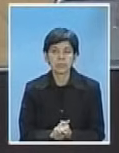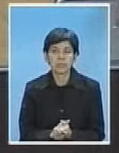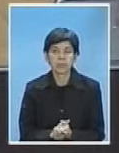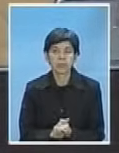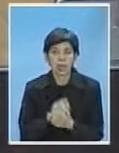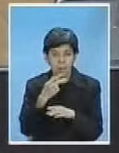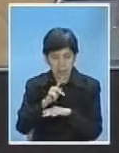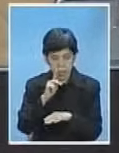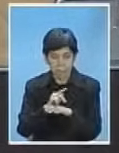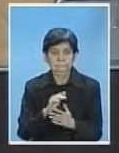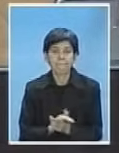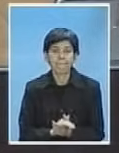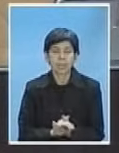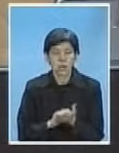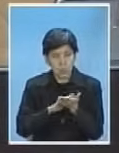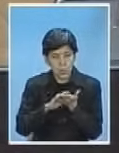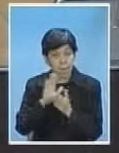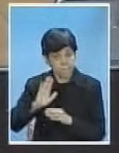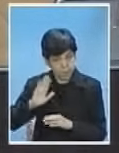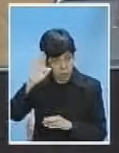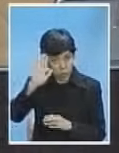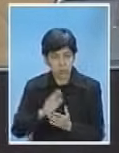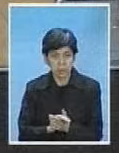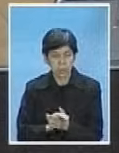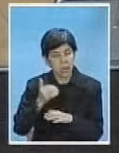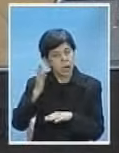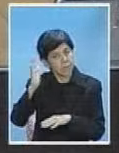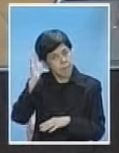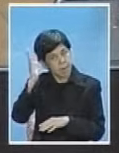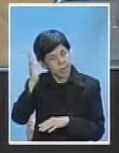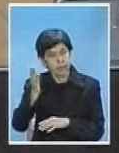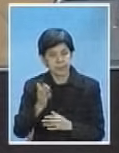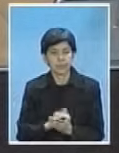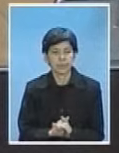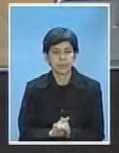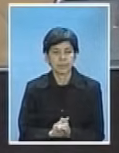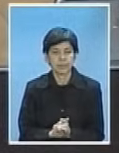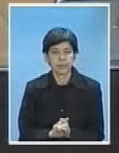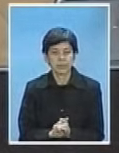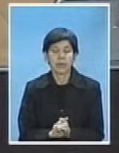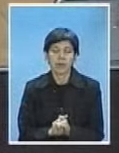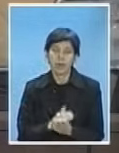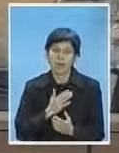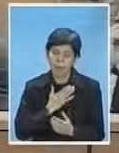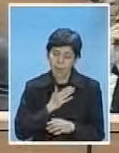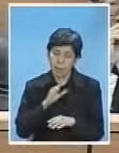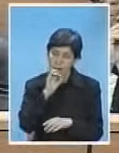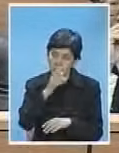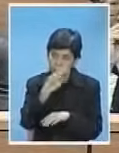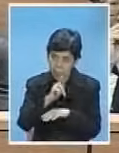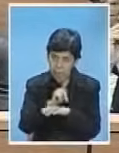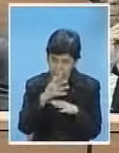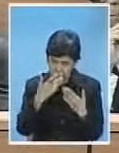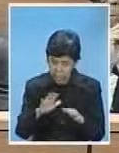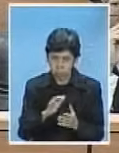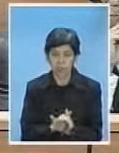ท่านประธานครับขออนุญาตประท้วงท่านผู้อภิปรายเมื่อสักครู่ผมได้กราบเรียนท่านประธาน